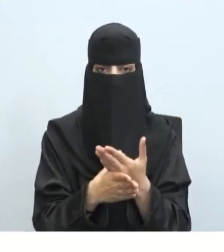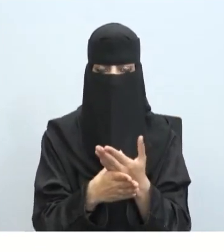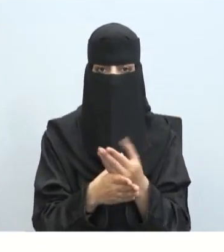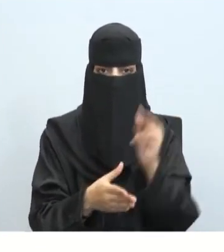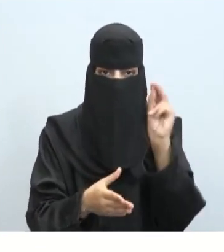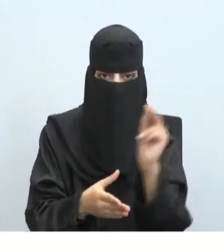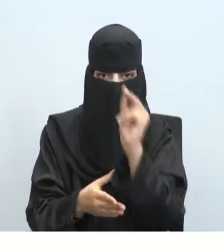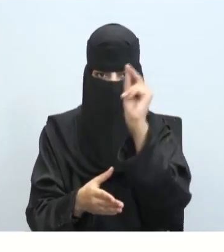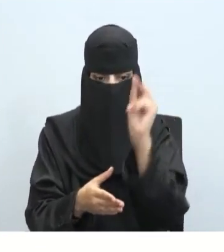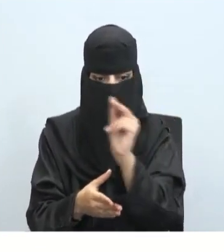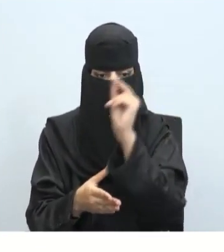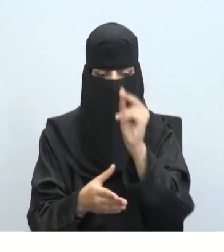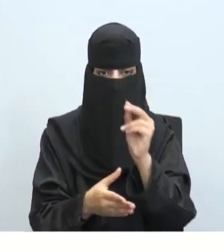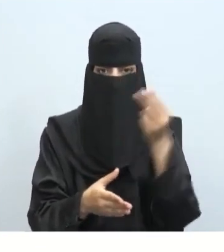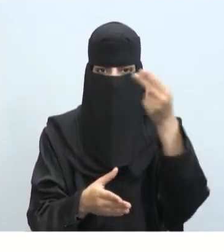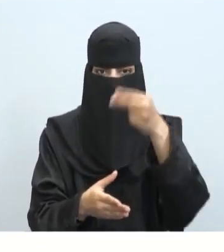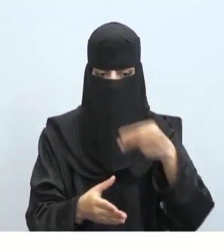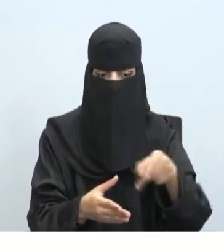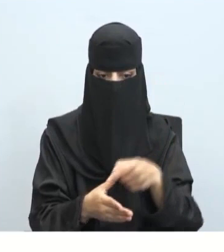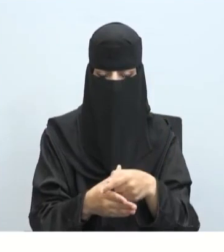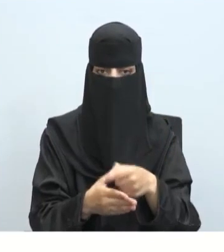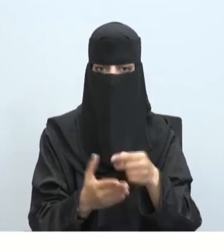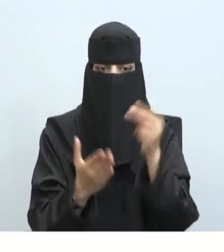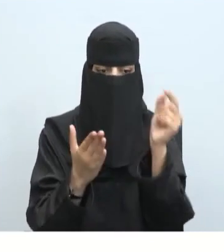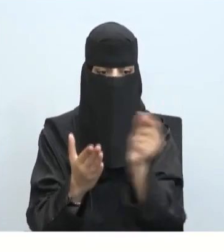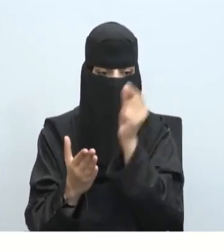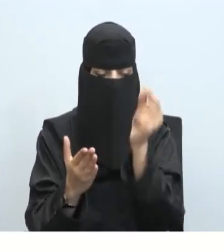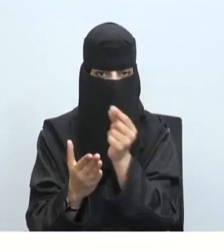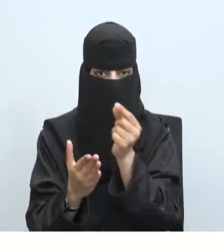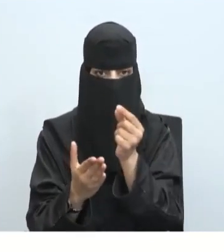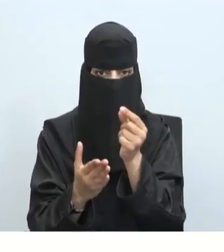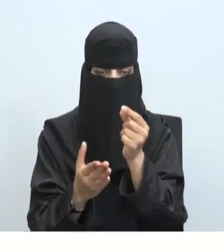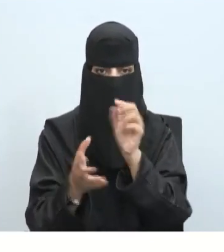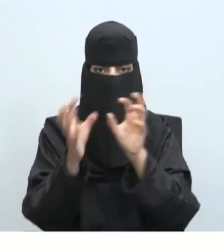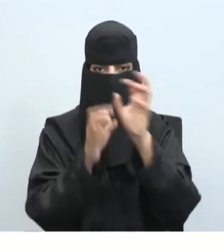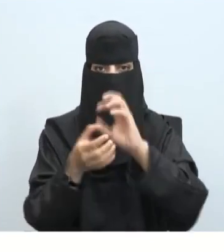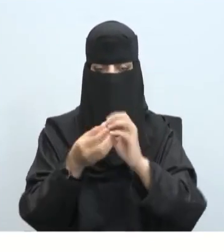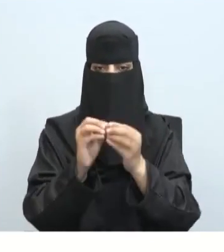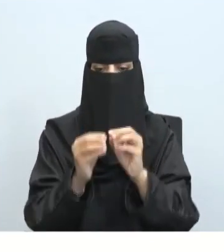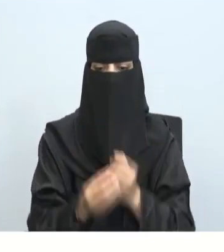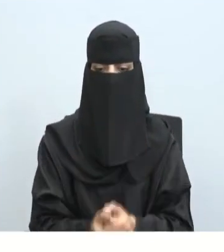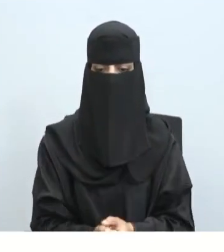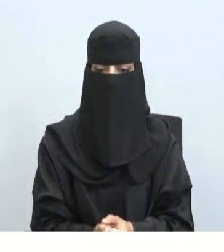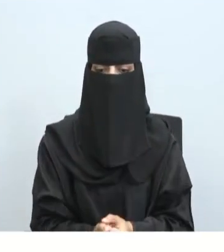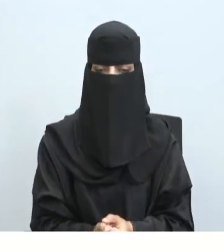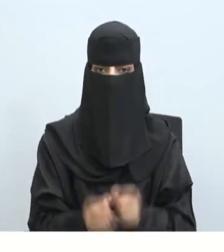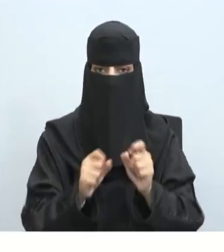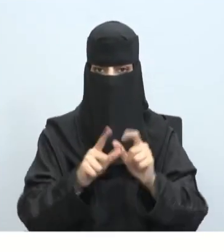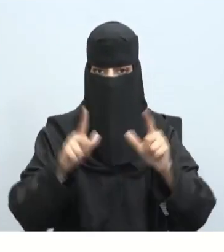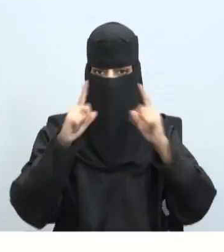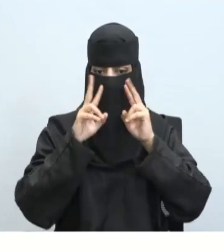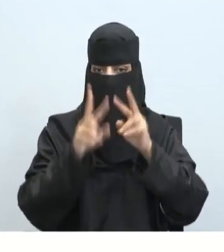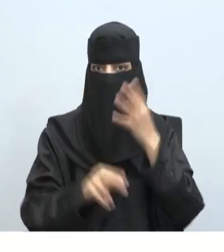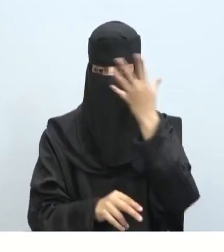وجماليات النحت والرسم والخط والزخرفه فما مظاهر